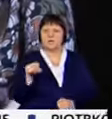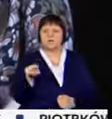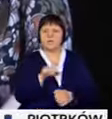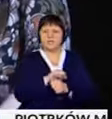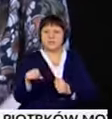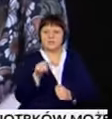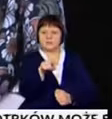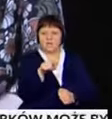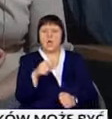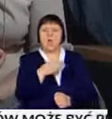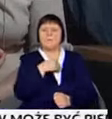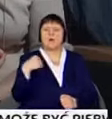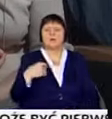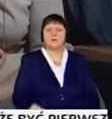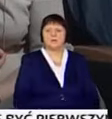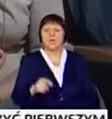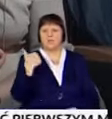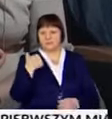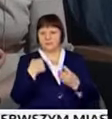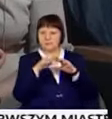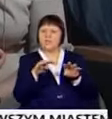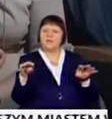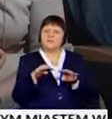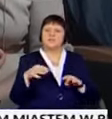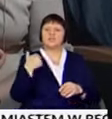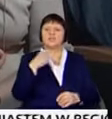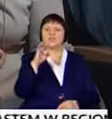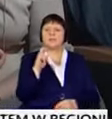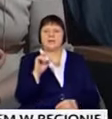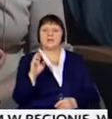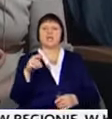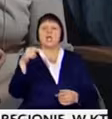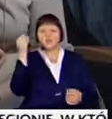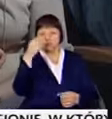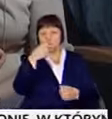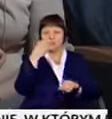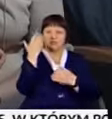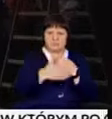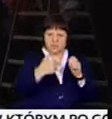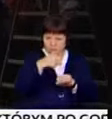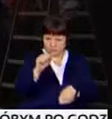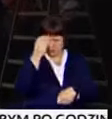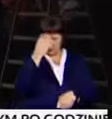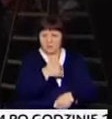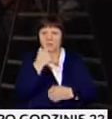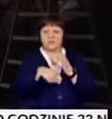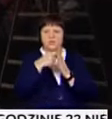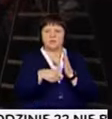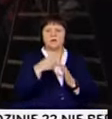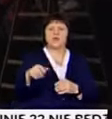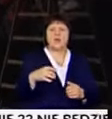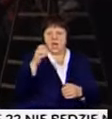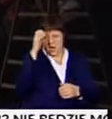jest Polką? Na widowni znalazł się Sławomir Grünberg, absolwent Łódzkiej Szkoły Filmowej, autor filmu